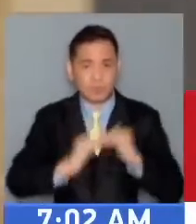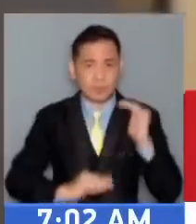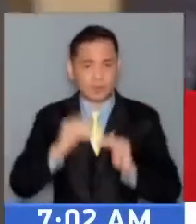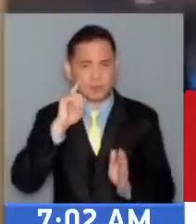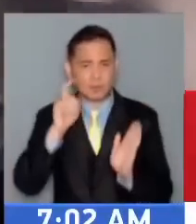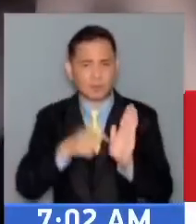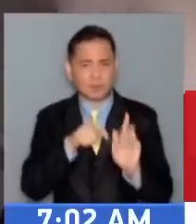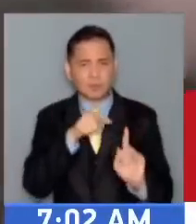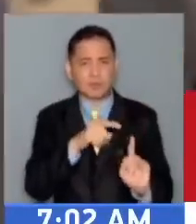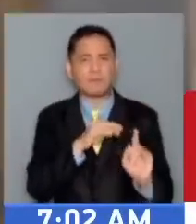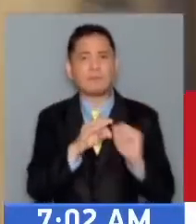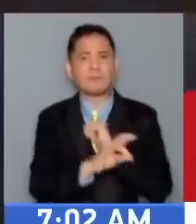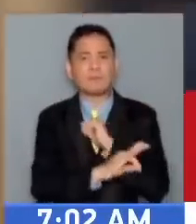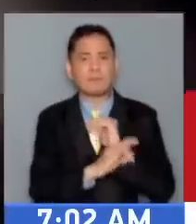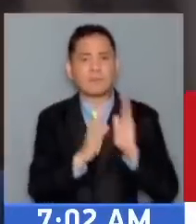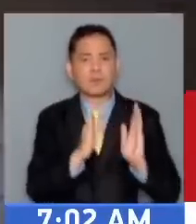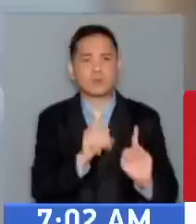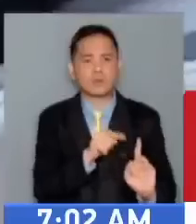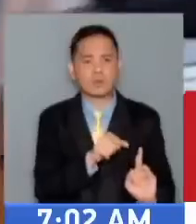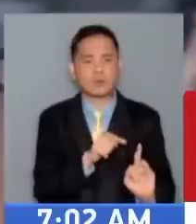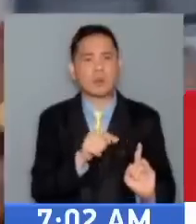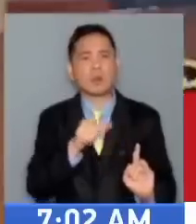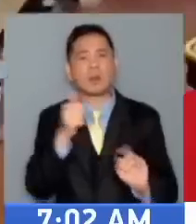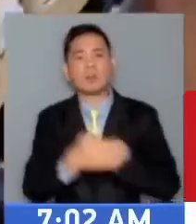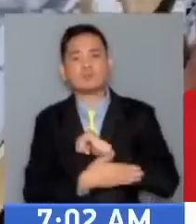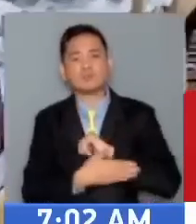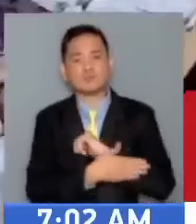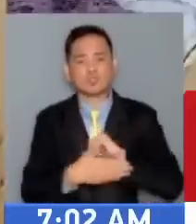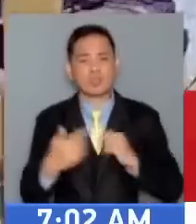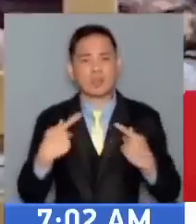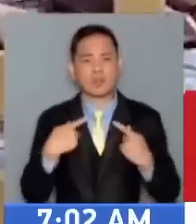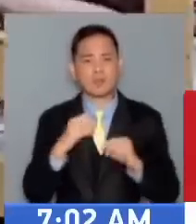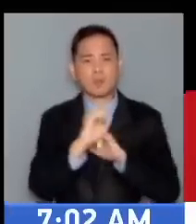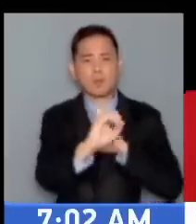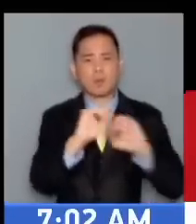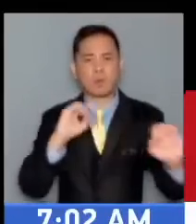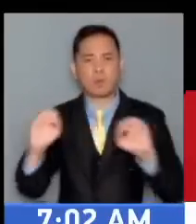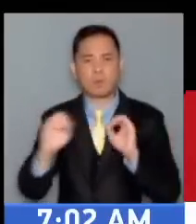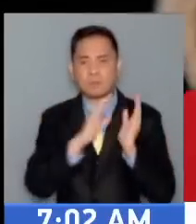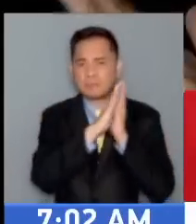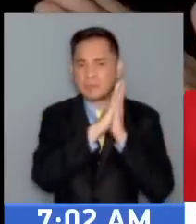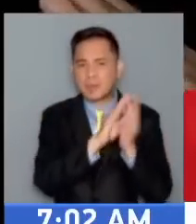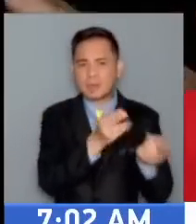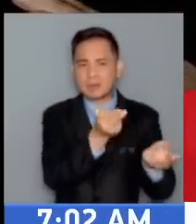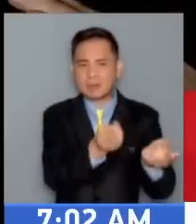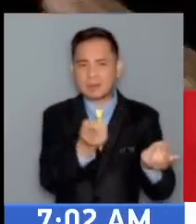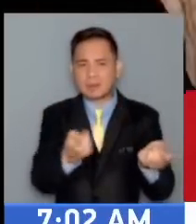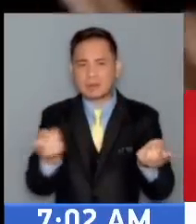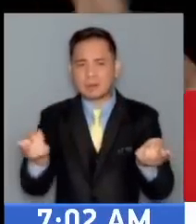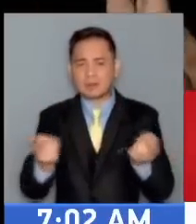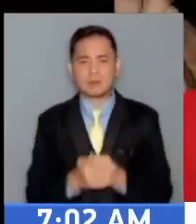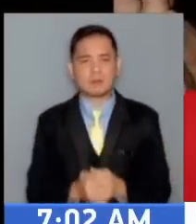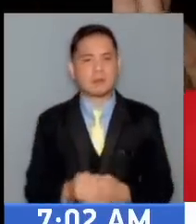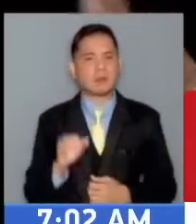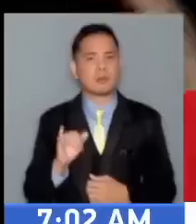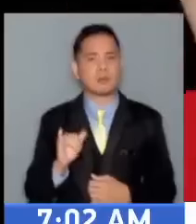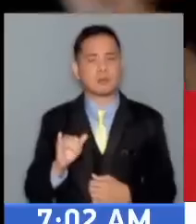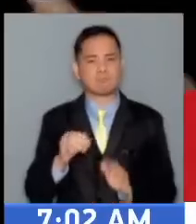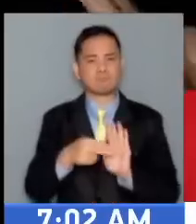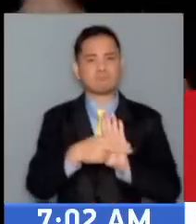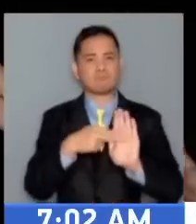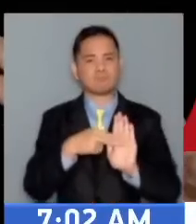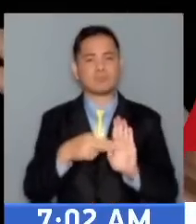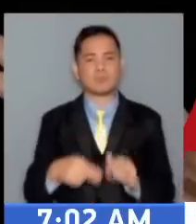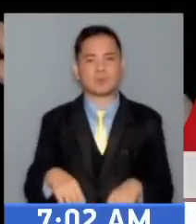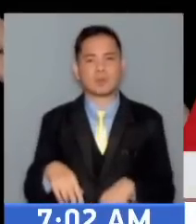dito na rin naninirahan. This is initially a case of human trafficking. So just like yung operations namin sa Clark last